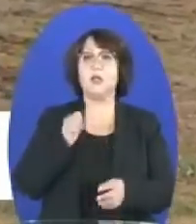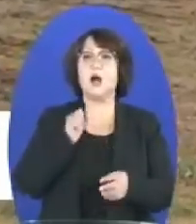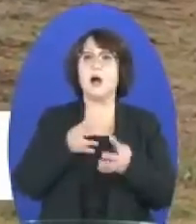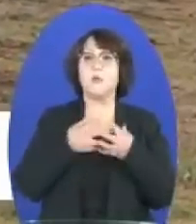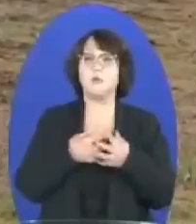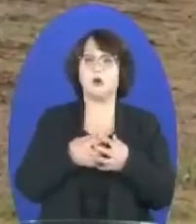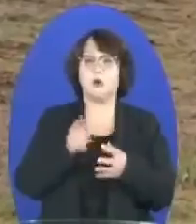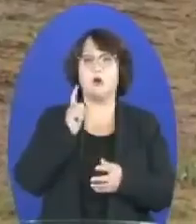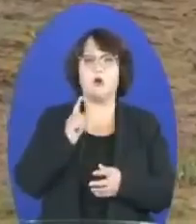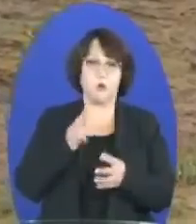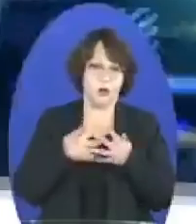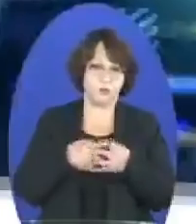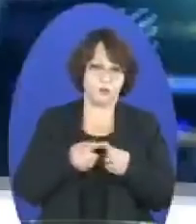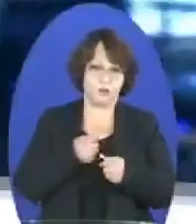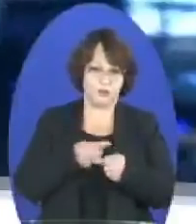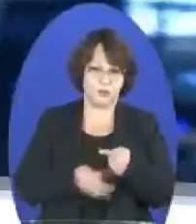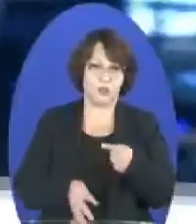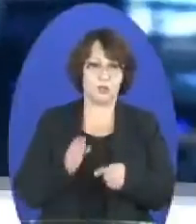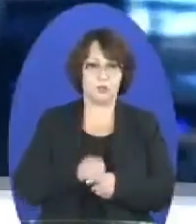байна.